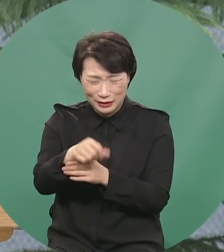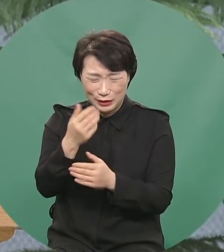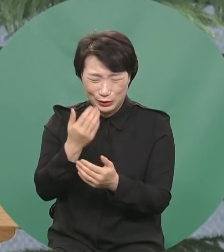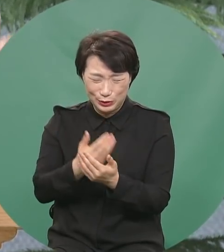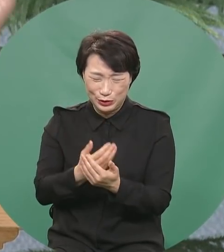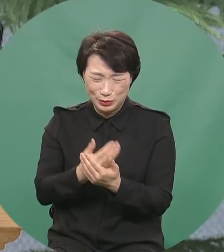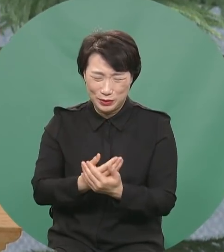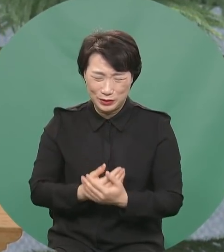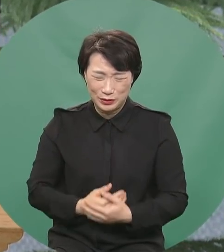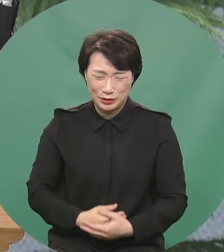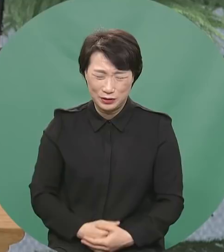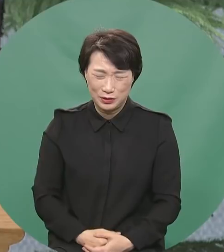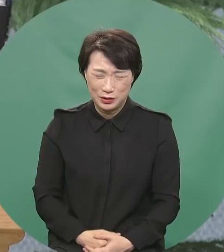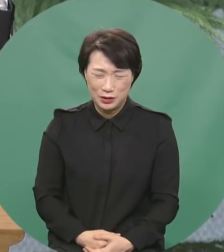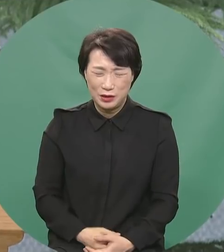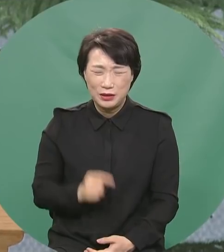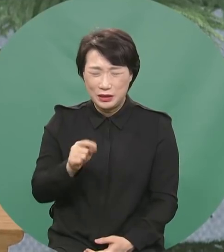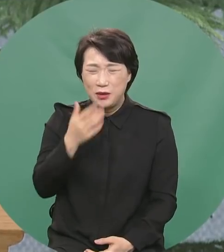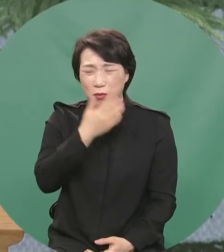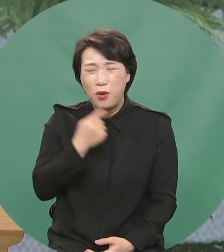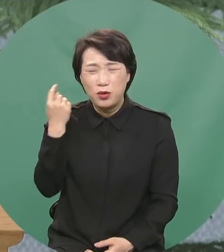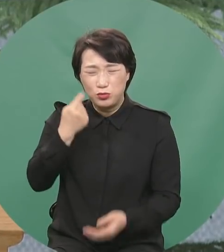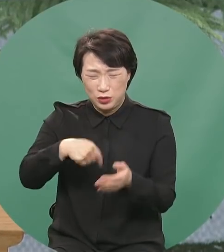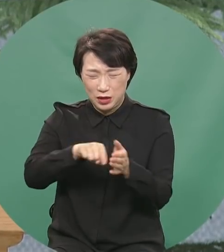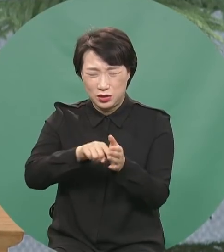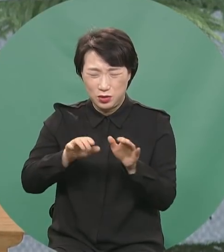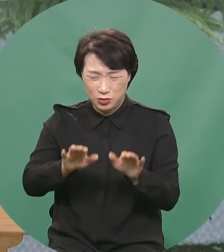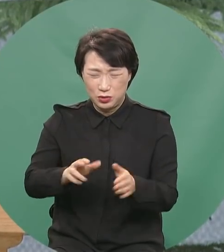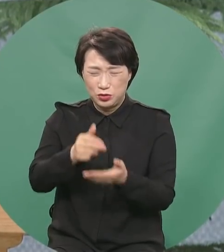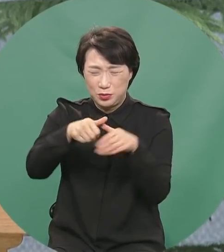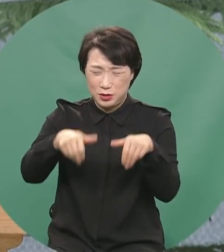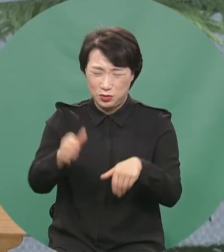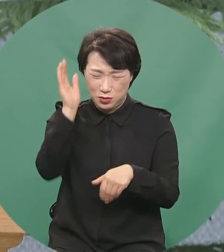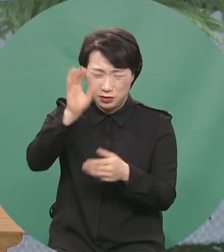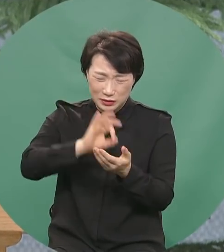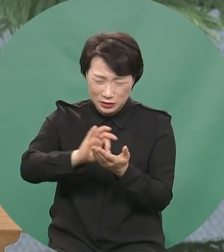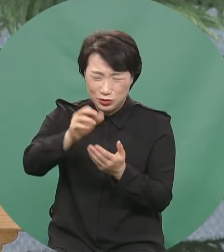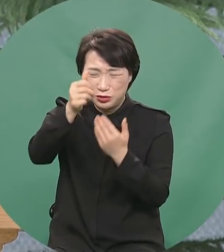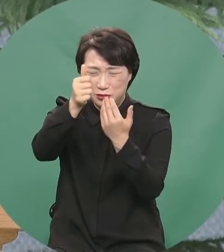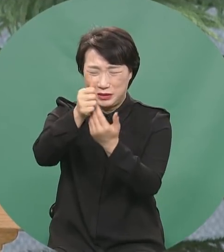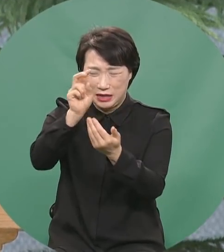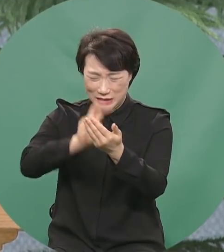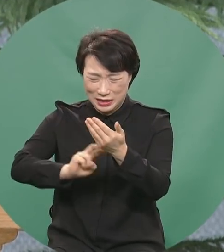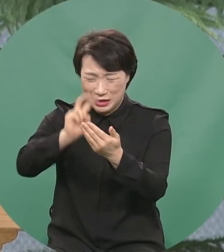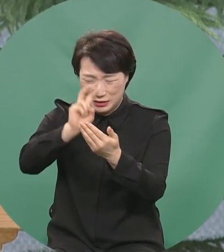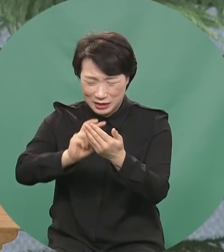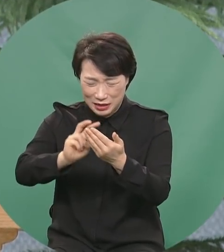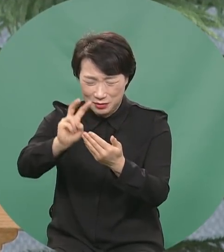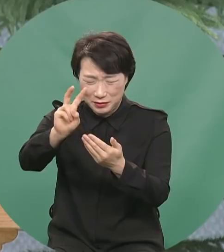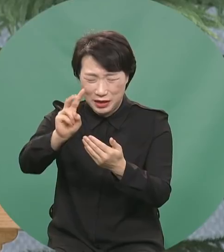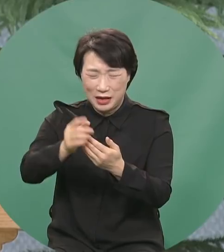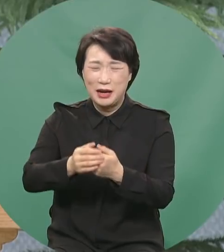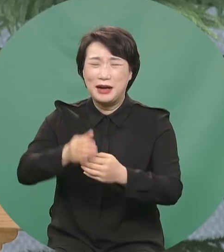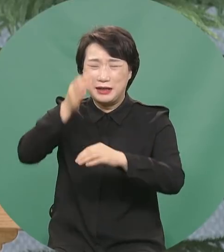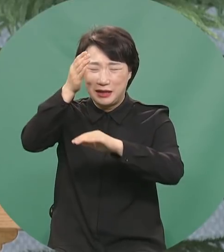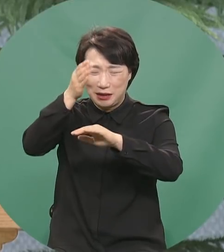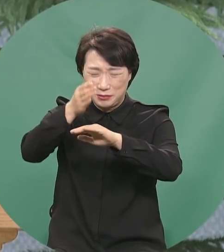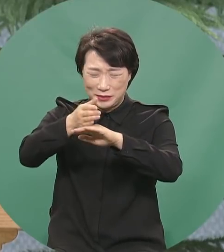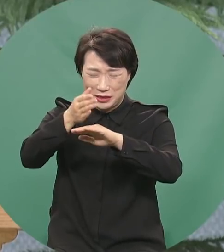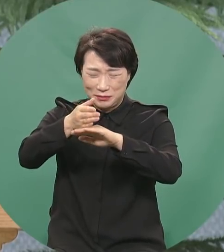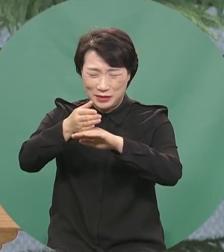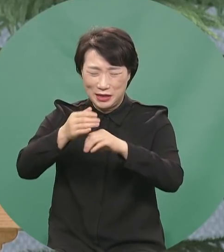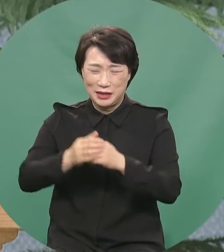주시옵소서. 이 복음을 위해 주의 종을 써주신 주님을 찬양합니다.